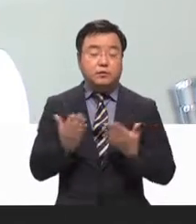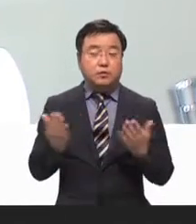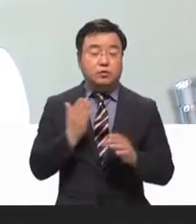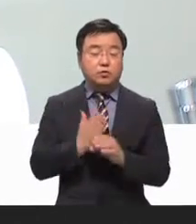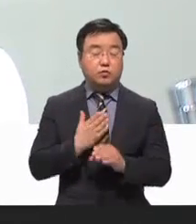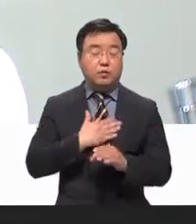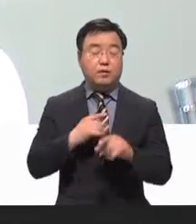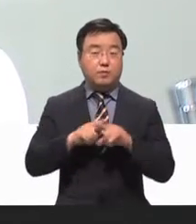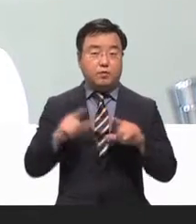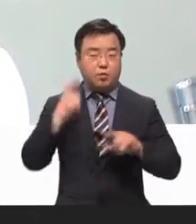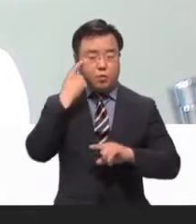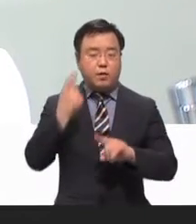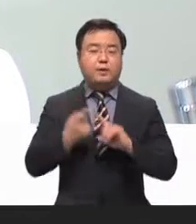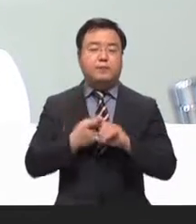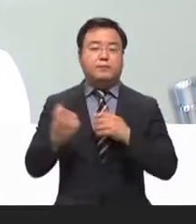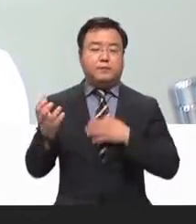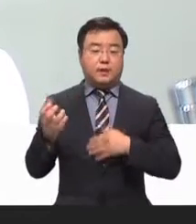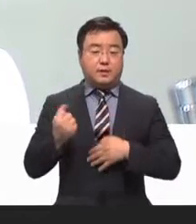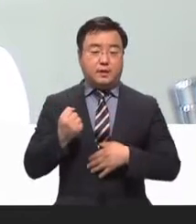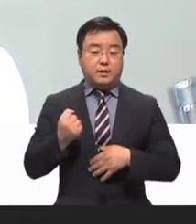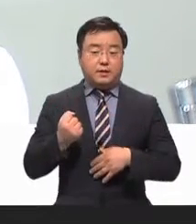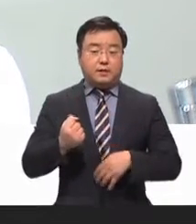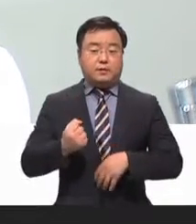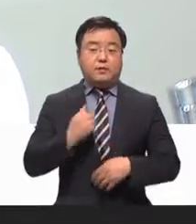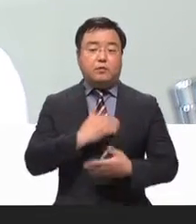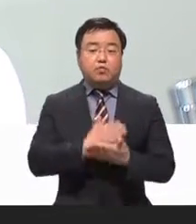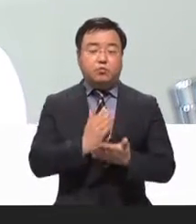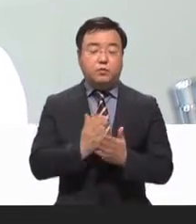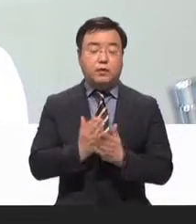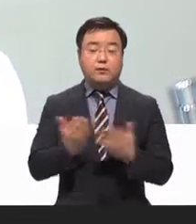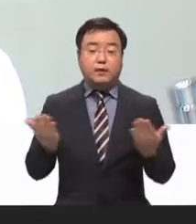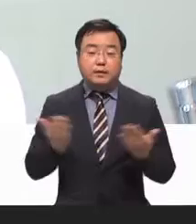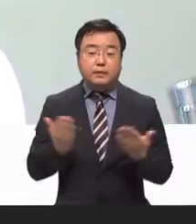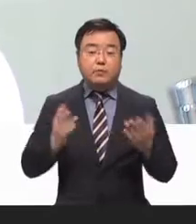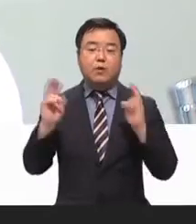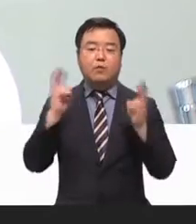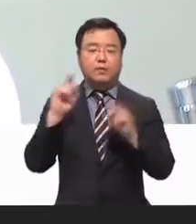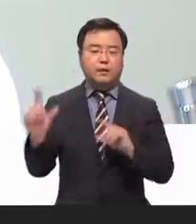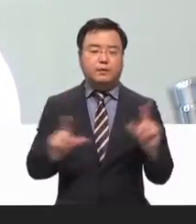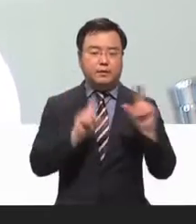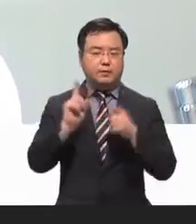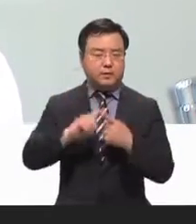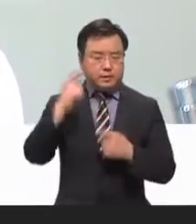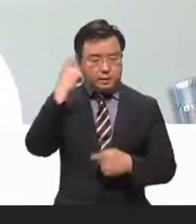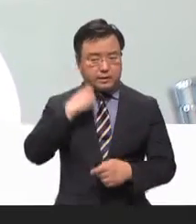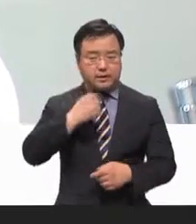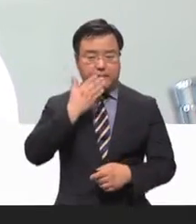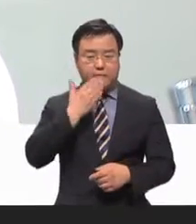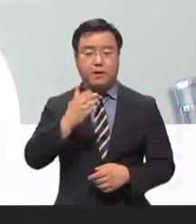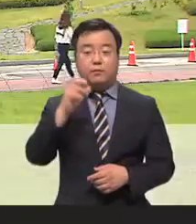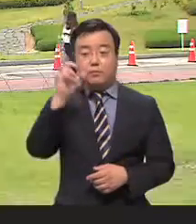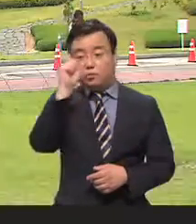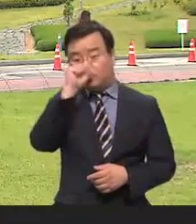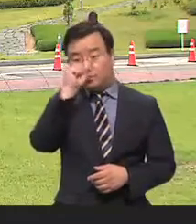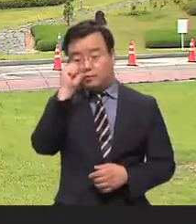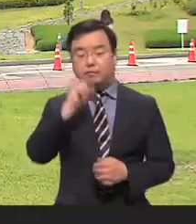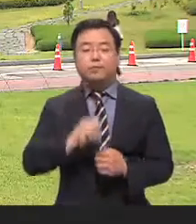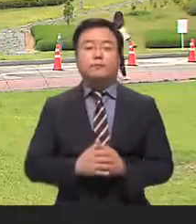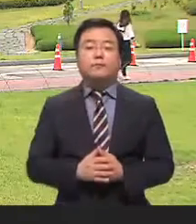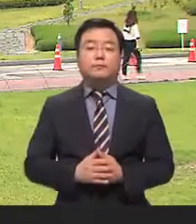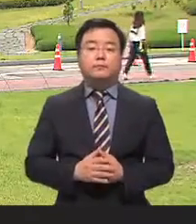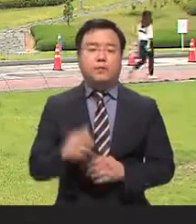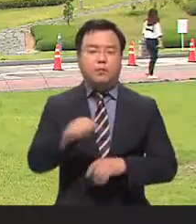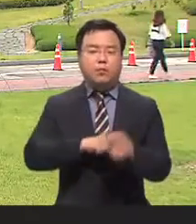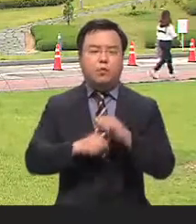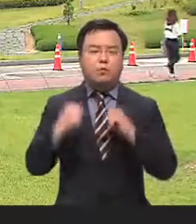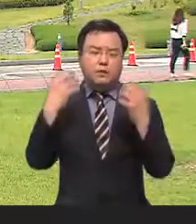있었던 분야에 대한 실무와 글루 회사 생활을 느낄 수 있어서 좋았던 것 같습니다 본격적인